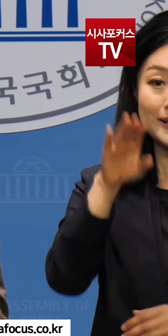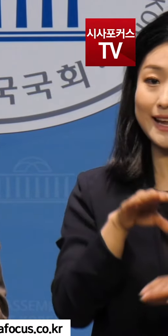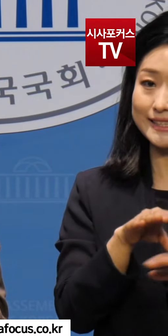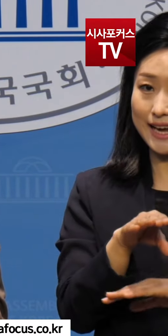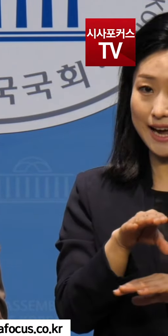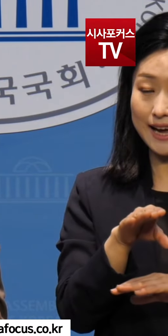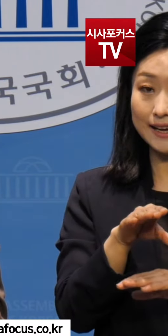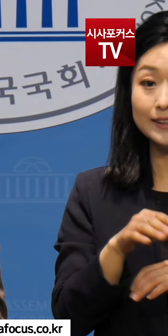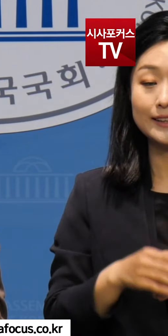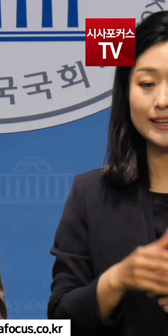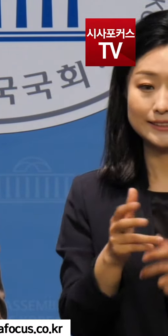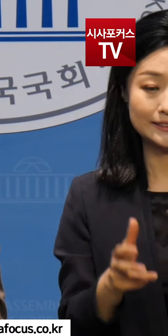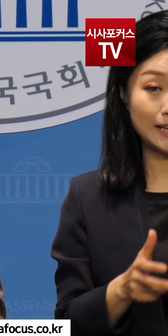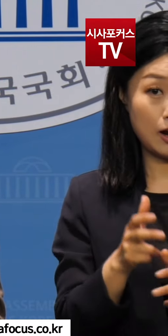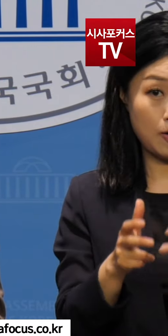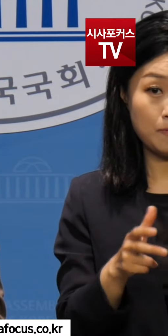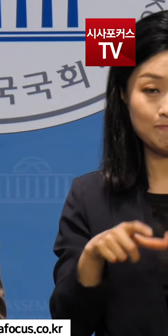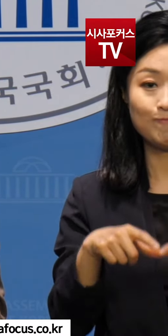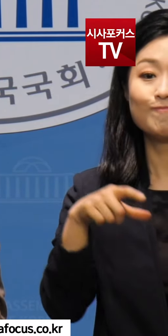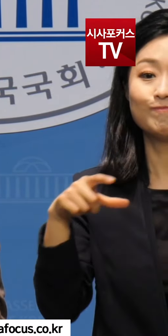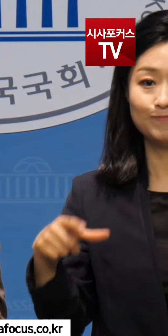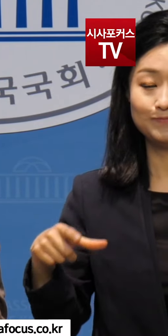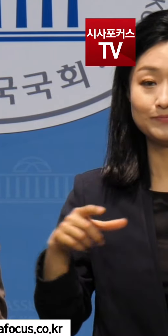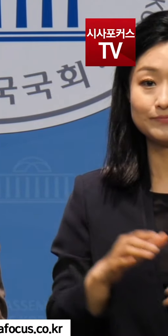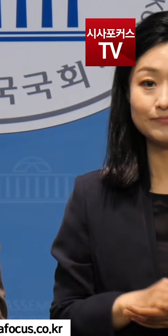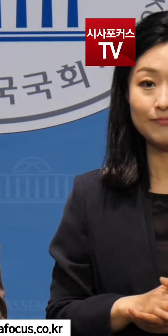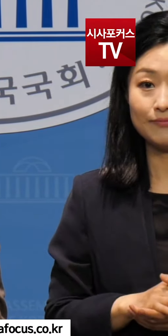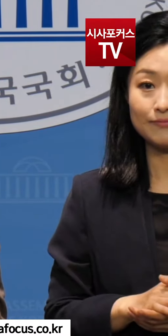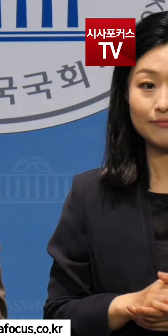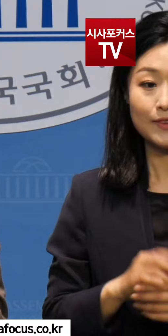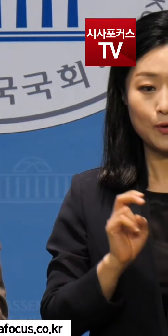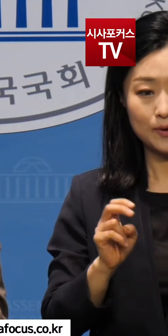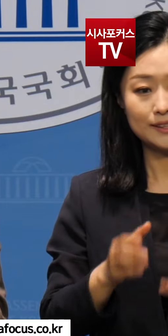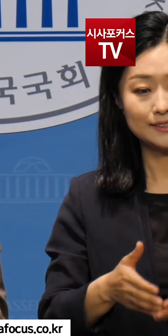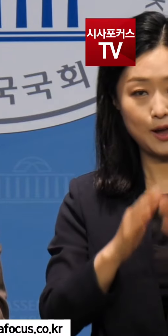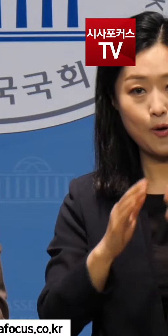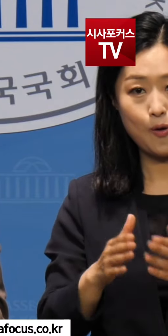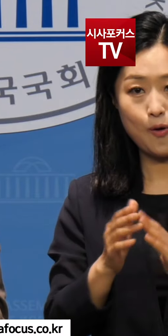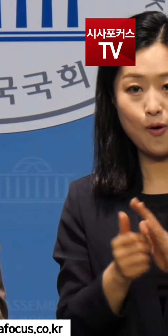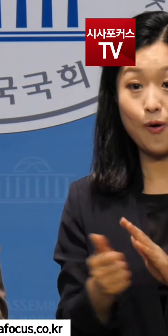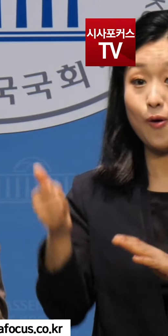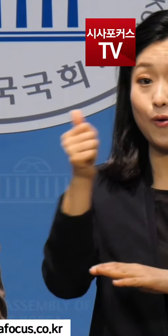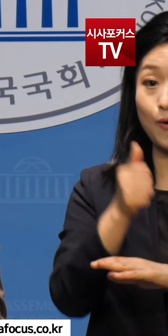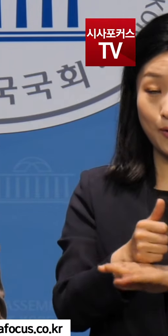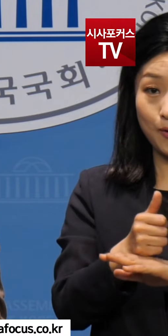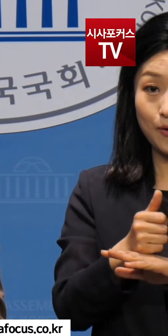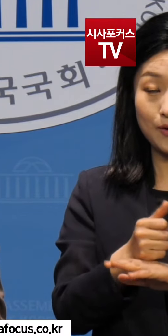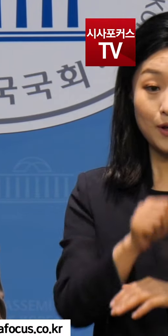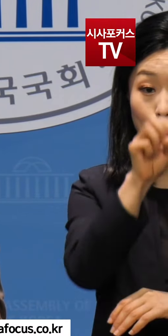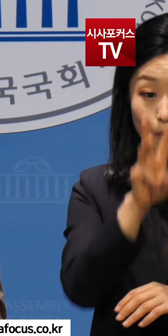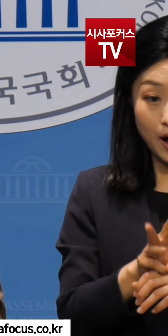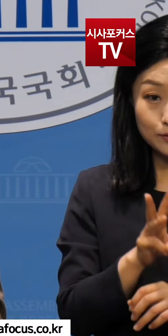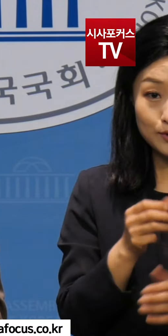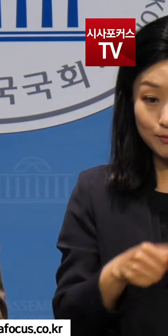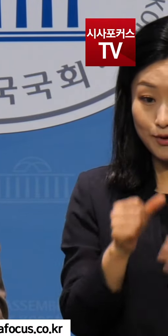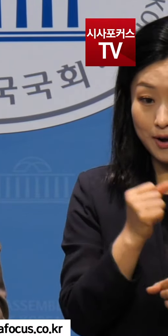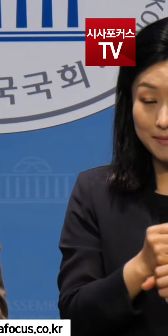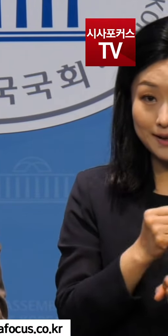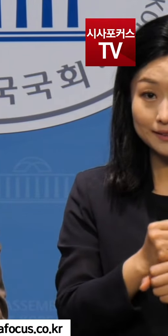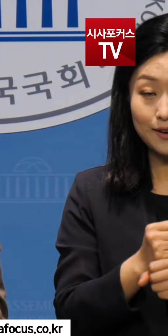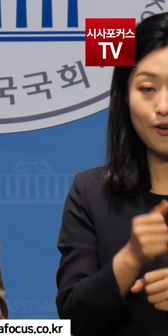양날개로 산업의 그릇을 키우고 창업 성공률을 높여 메이드 인 광주 산업의